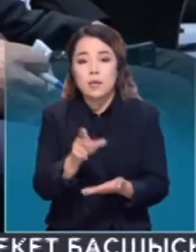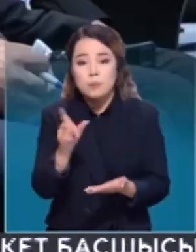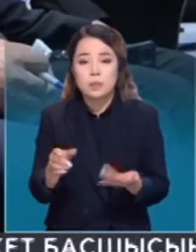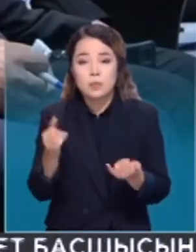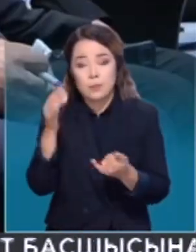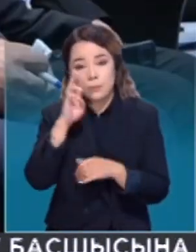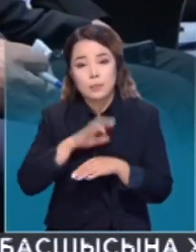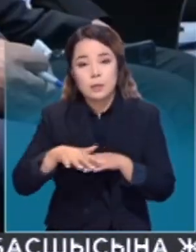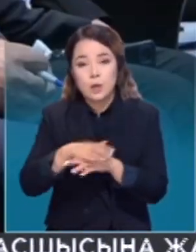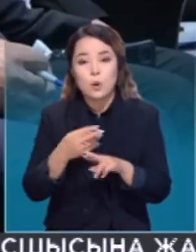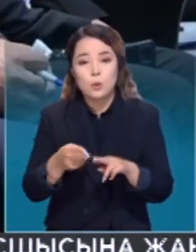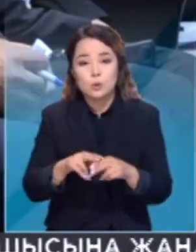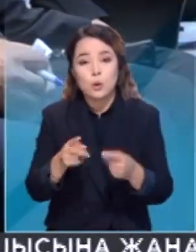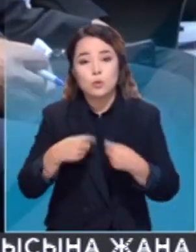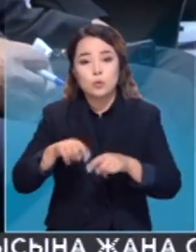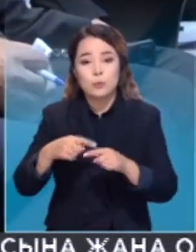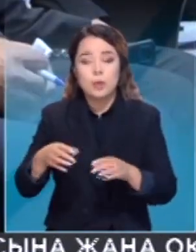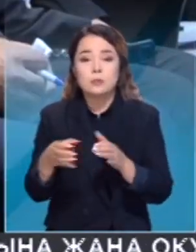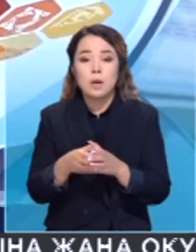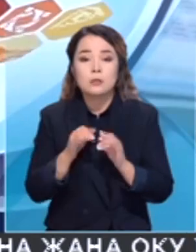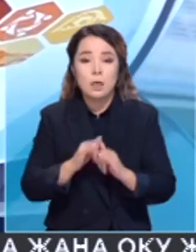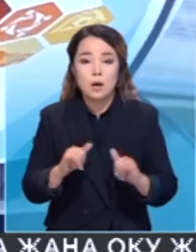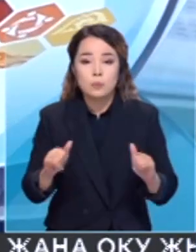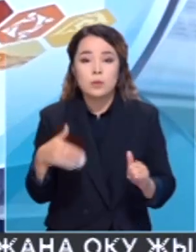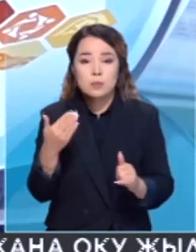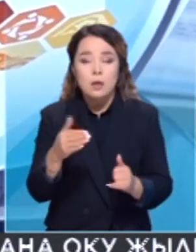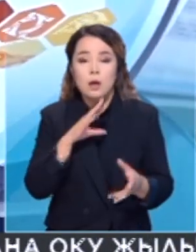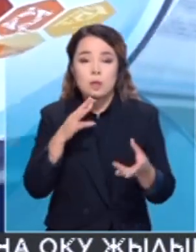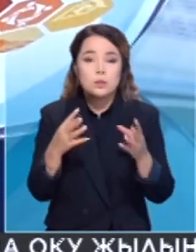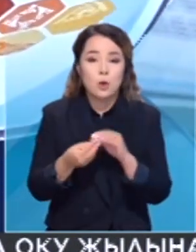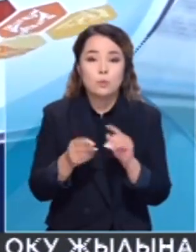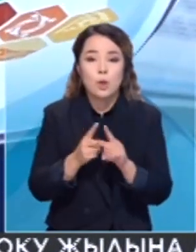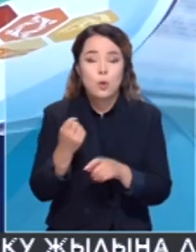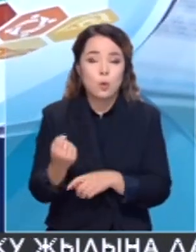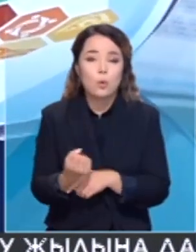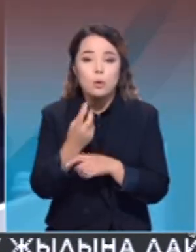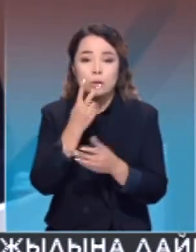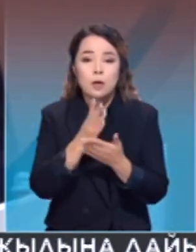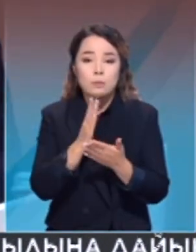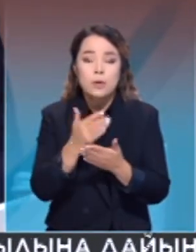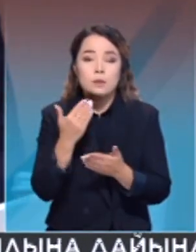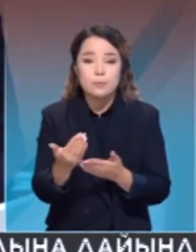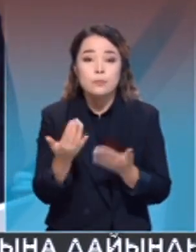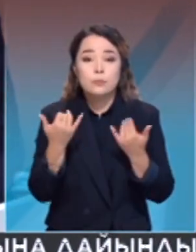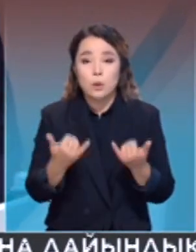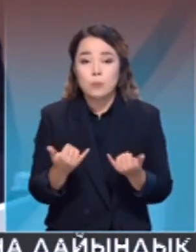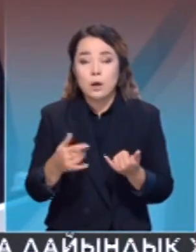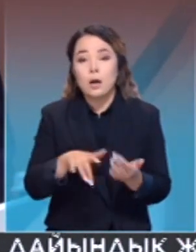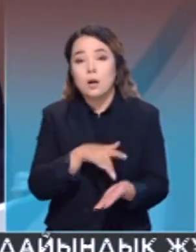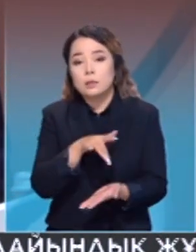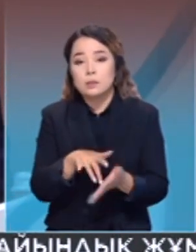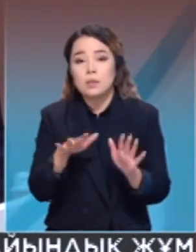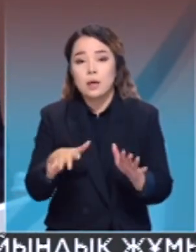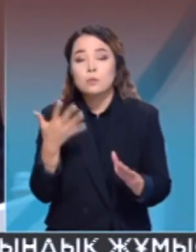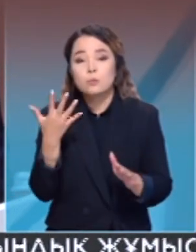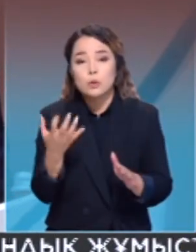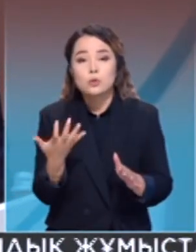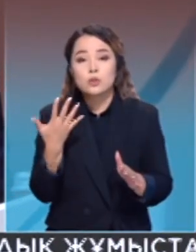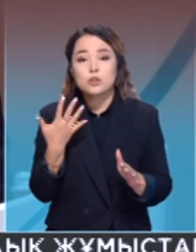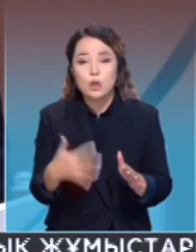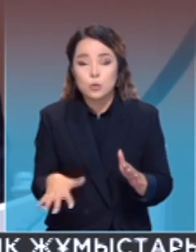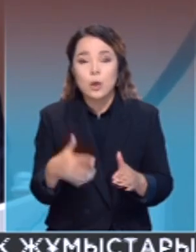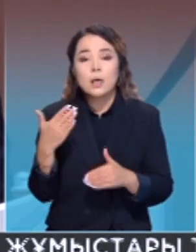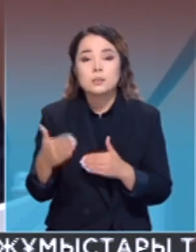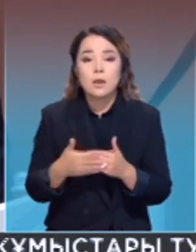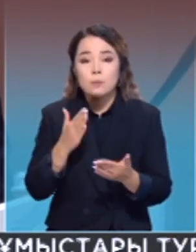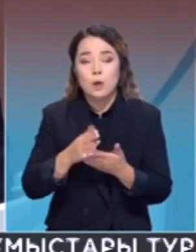Ал мемлекет осындай ұйымдардың дамуына, олардың қалыптасуына қолдау көрсетіп келеді. Бүгінде қалада